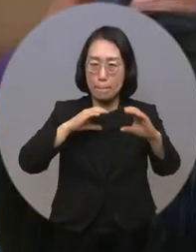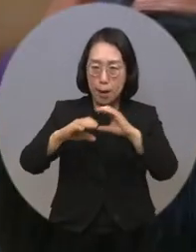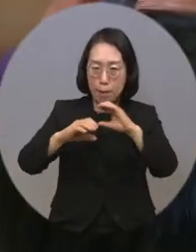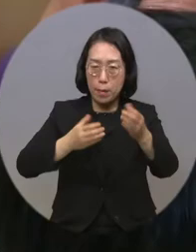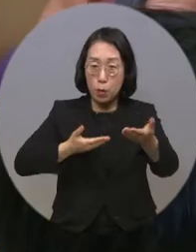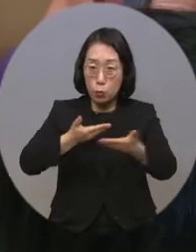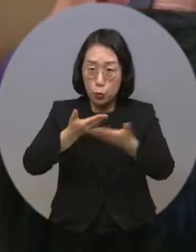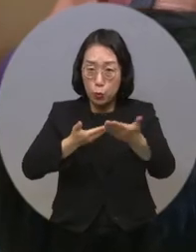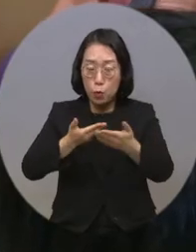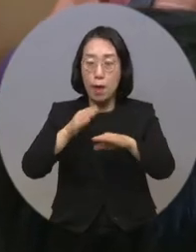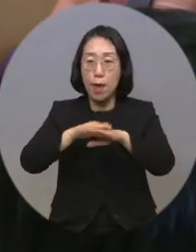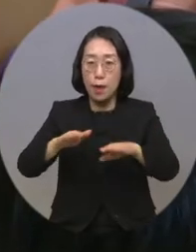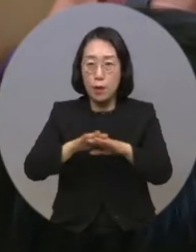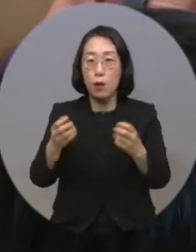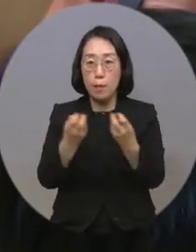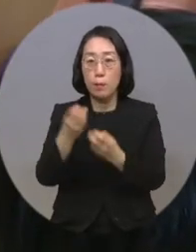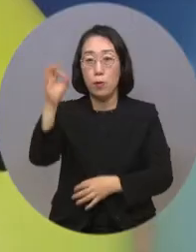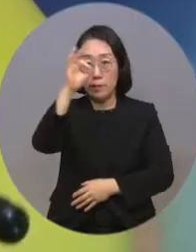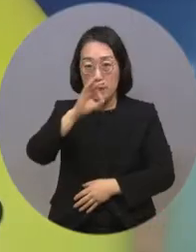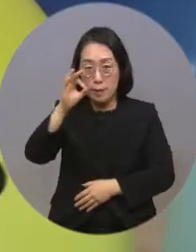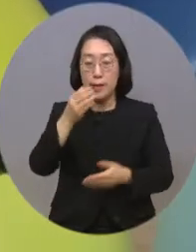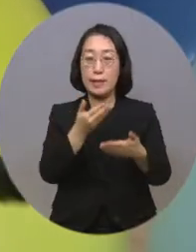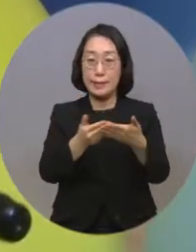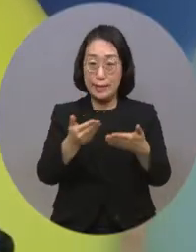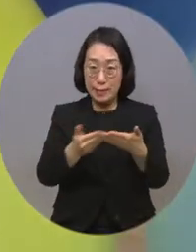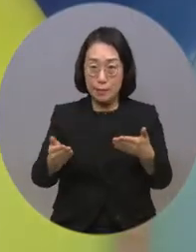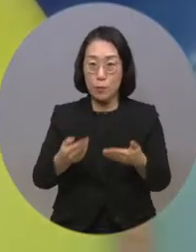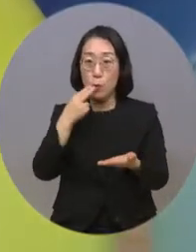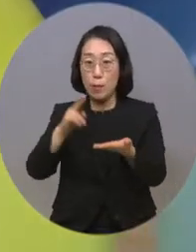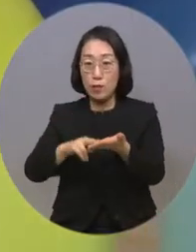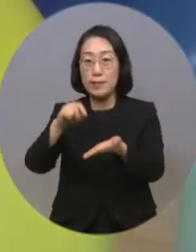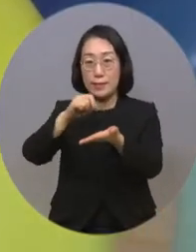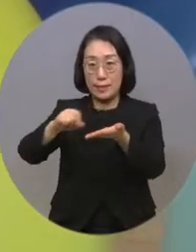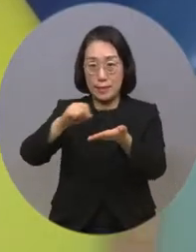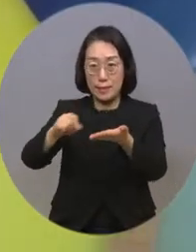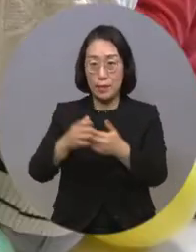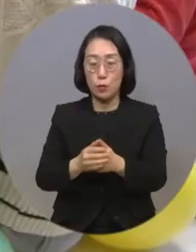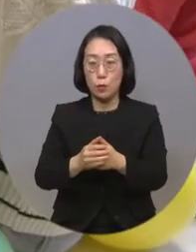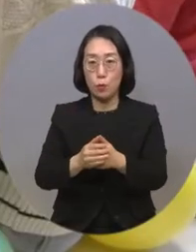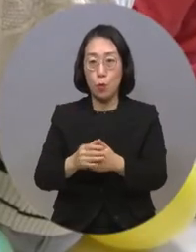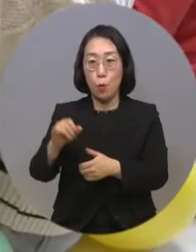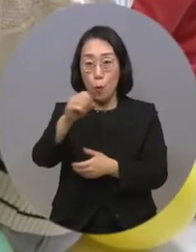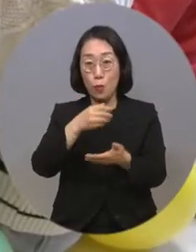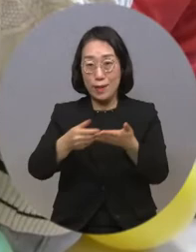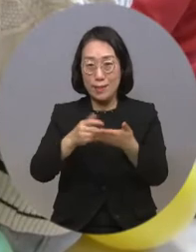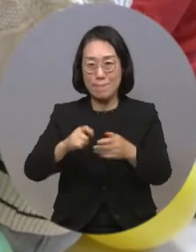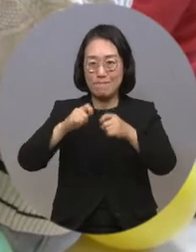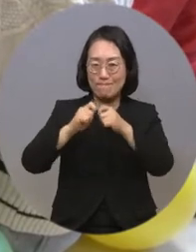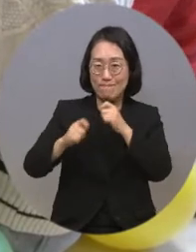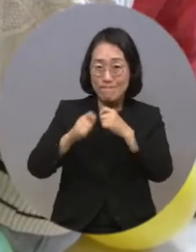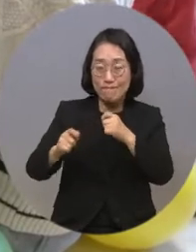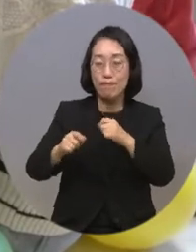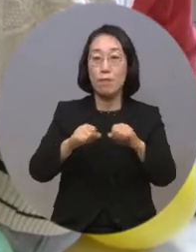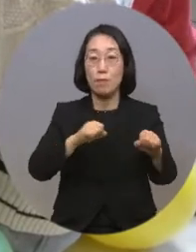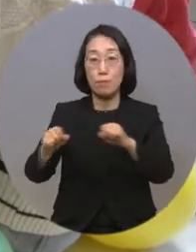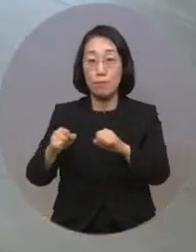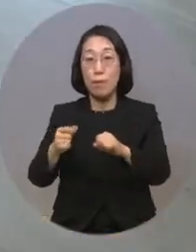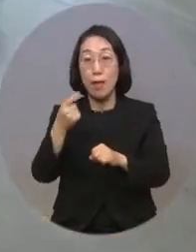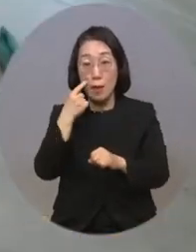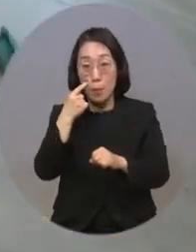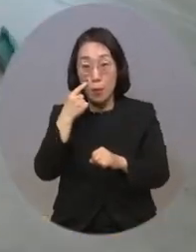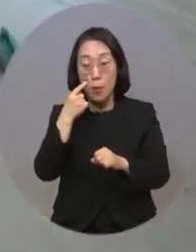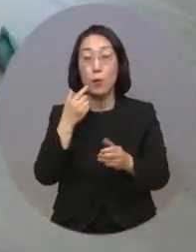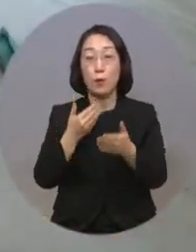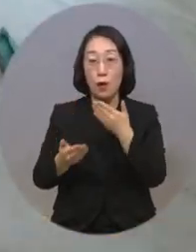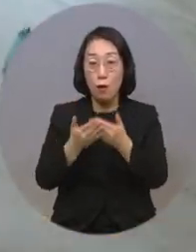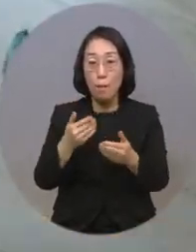스트레스 해소법을 찾아보는데요. 그림 그리기와 편지 쓰기, 코로나 바이러스 그림 찍기 활동 등 다양한